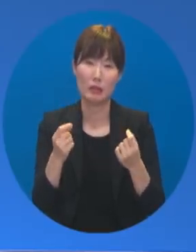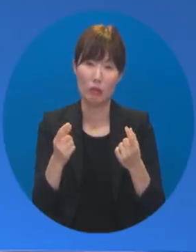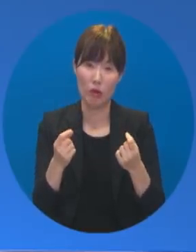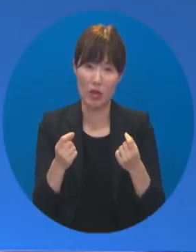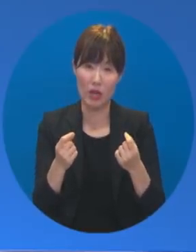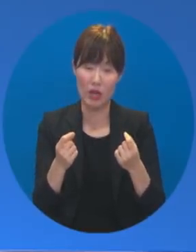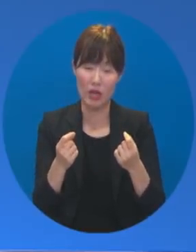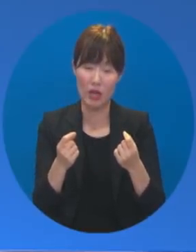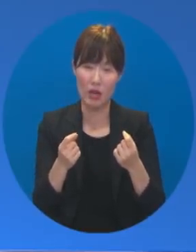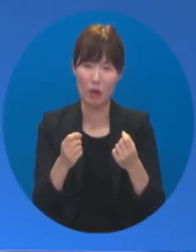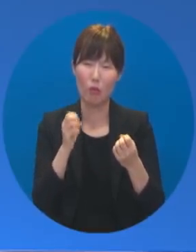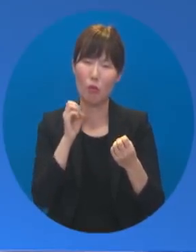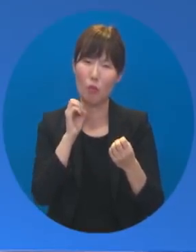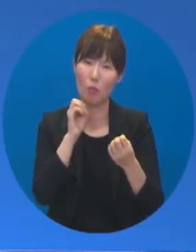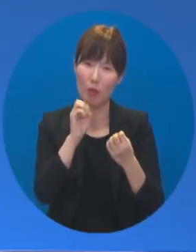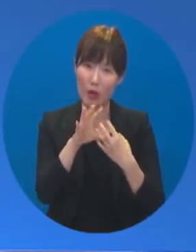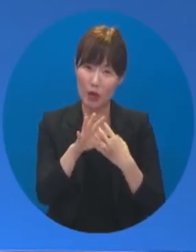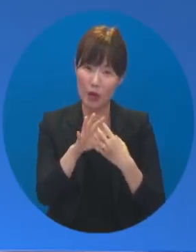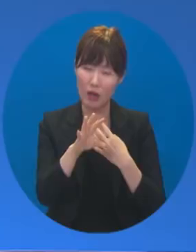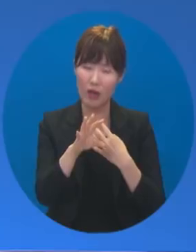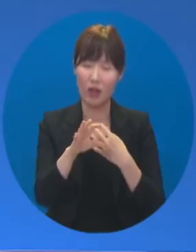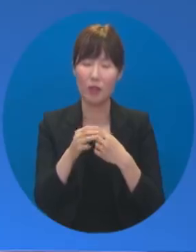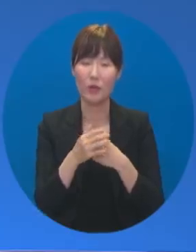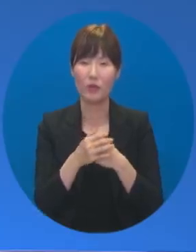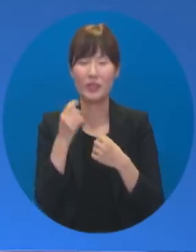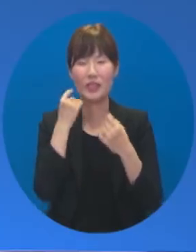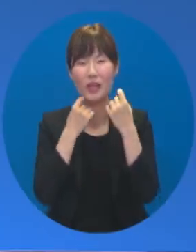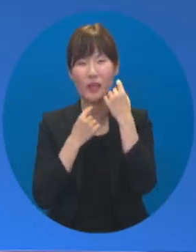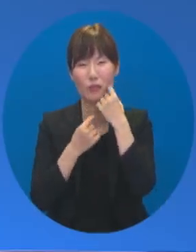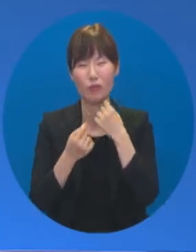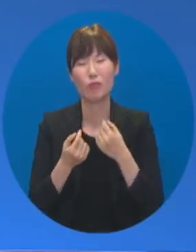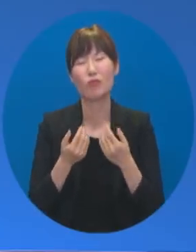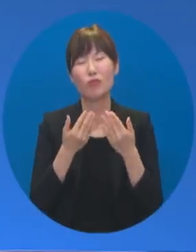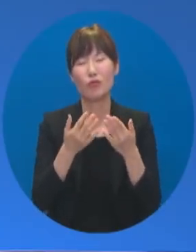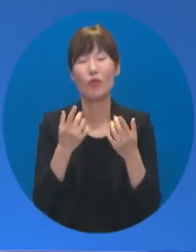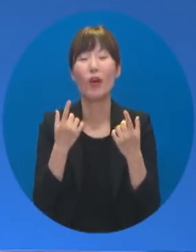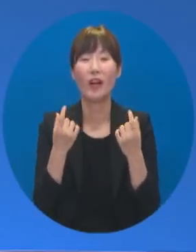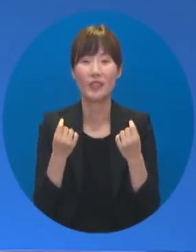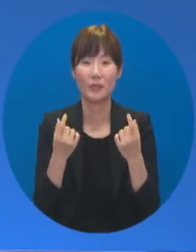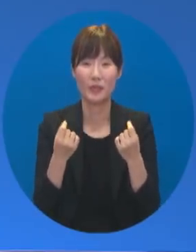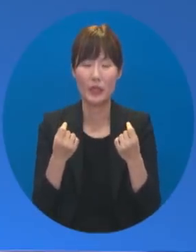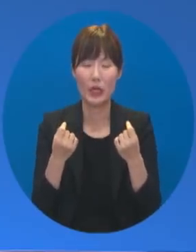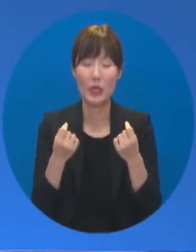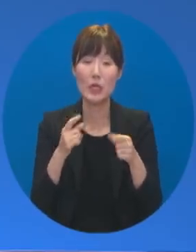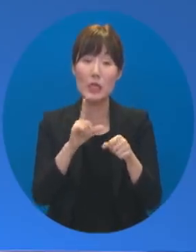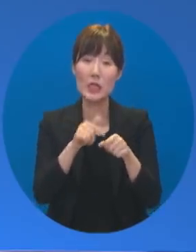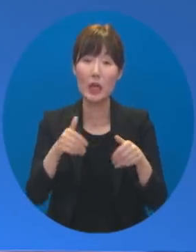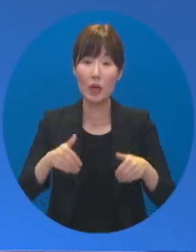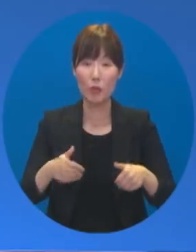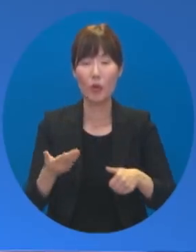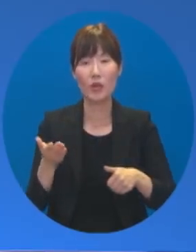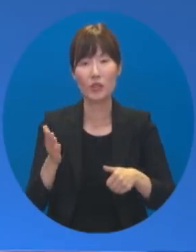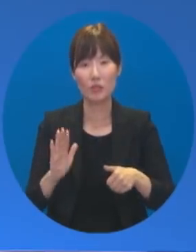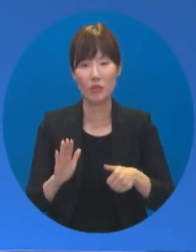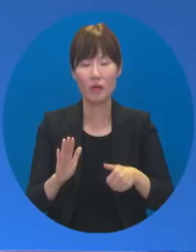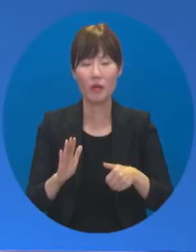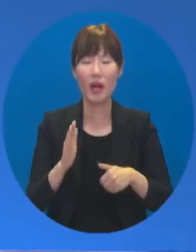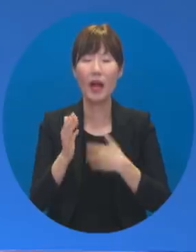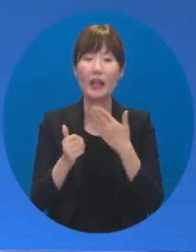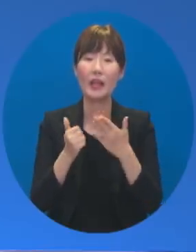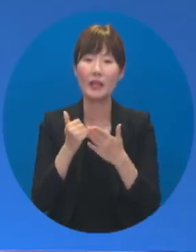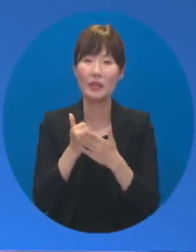상처를 준 것 같습니다. 시간이 필요한데 그 시간은 하나님만이 아시고